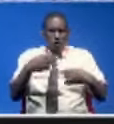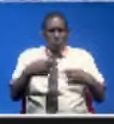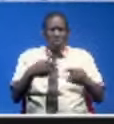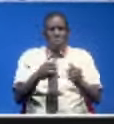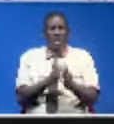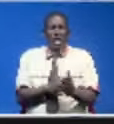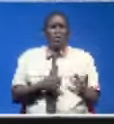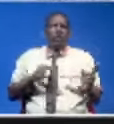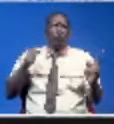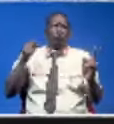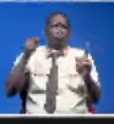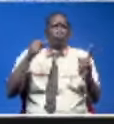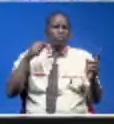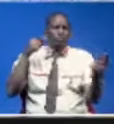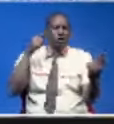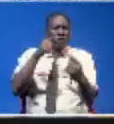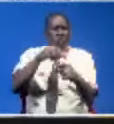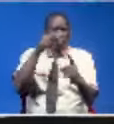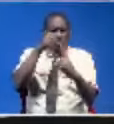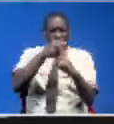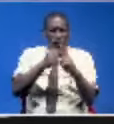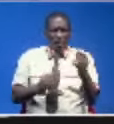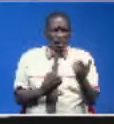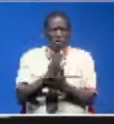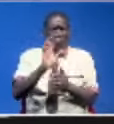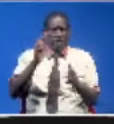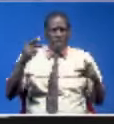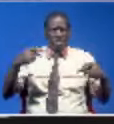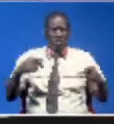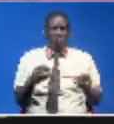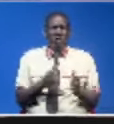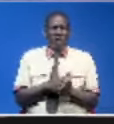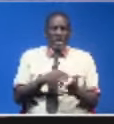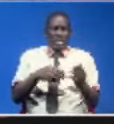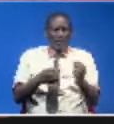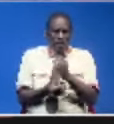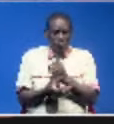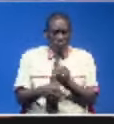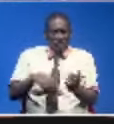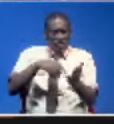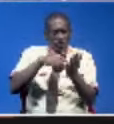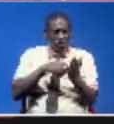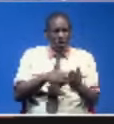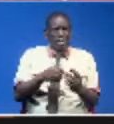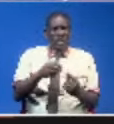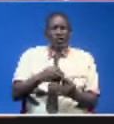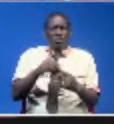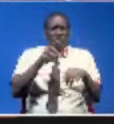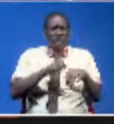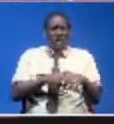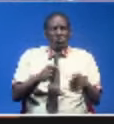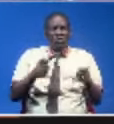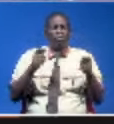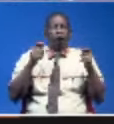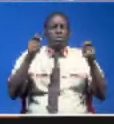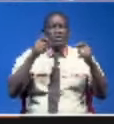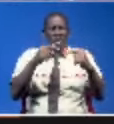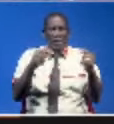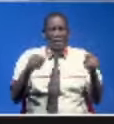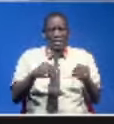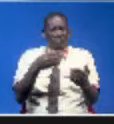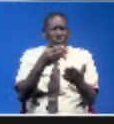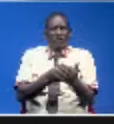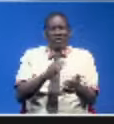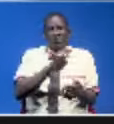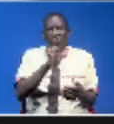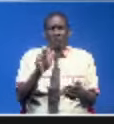ya kupigania haki za Wakenya, akielezea msimamo wake hasa wakati wa taharuki uliosababishwa na maandamano dhidi ya mswada wa fedha.